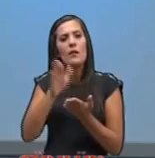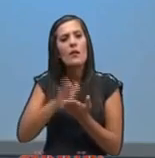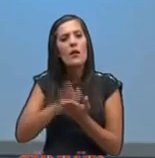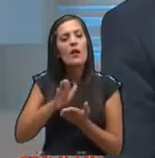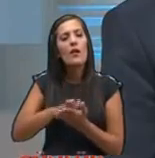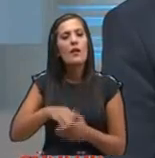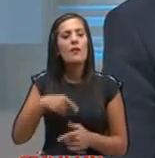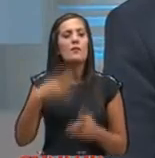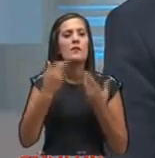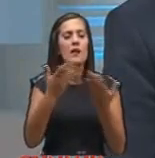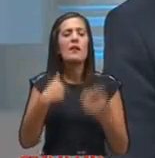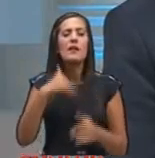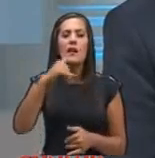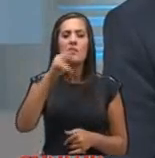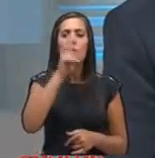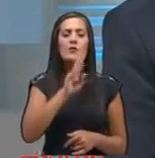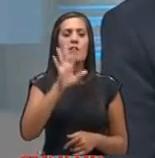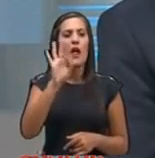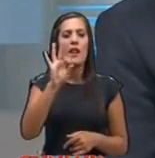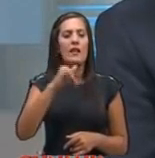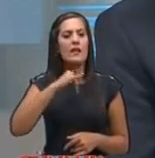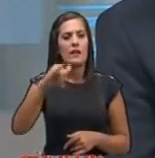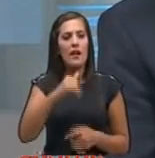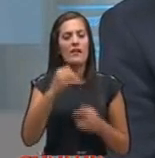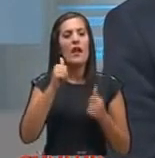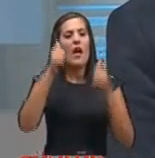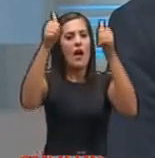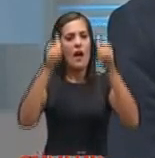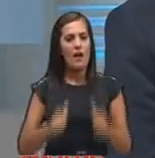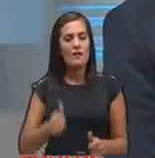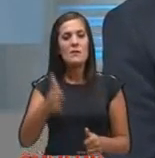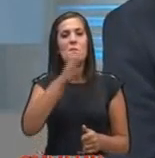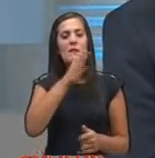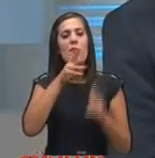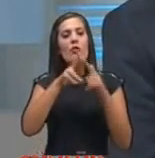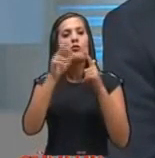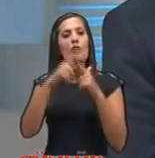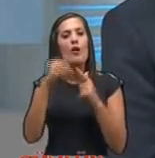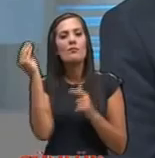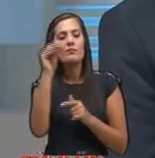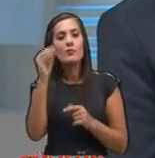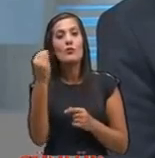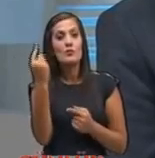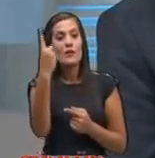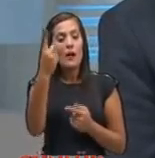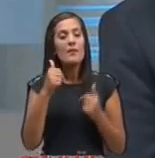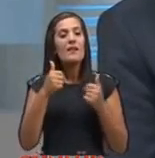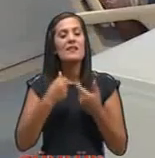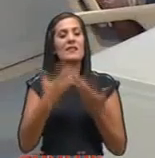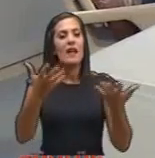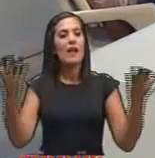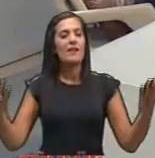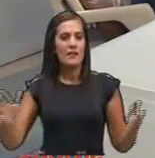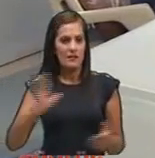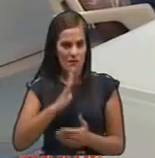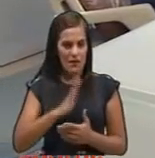yaklaşık 250'ye yakın afiş. Harika. Ve bilgilendirme notlarıyla birlikte güzel de bir sergi hazırlığımız bu var. Bu